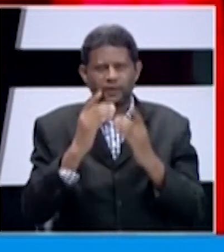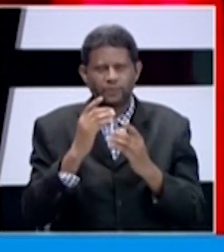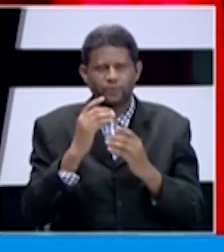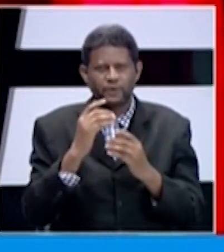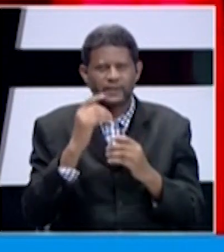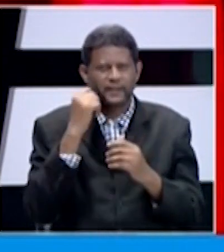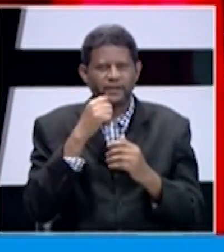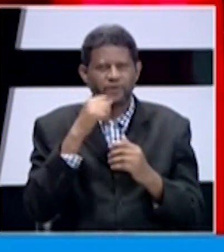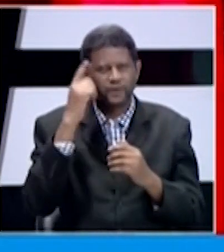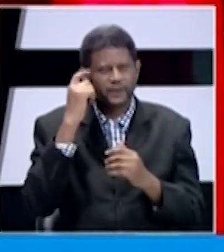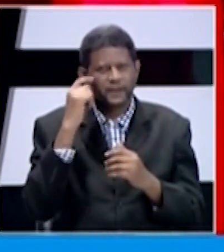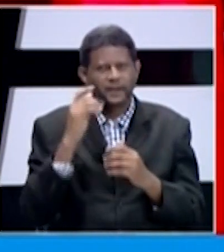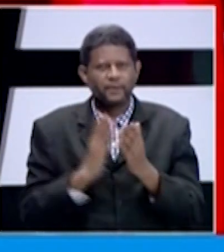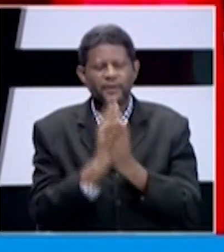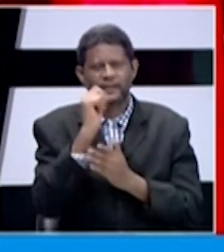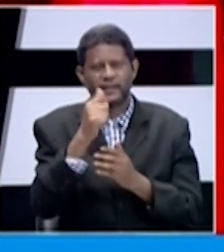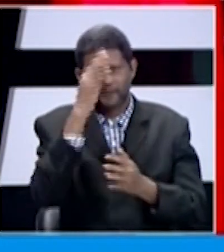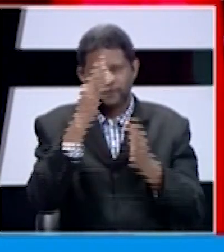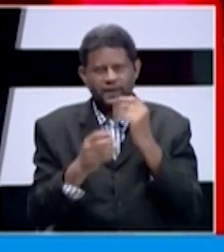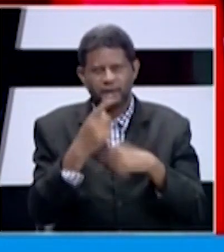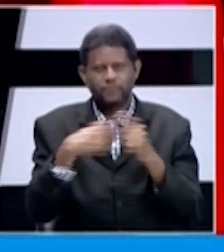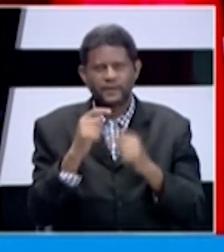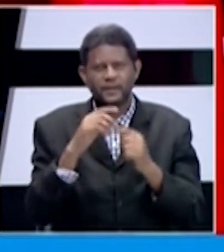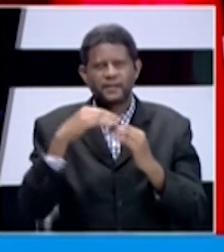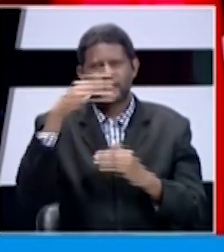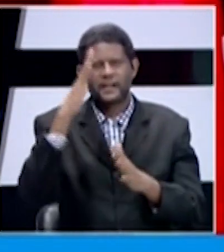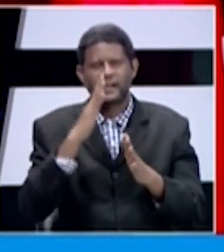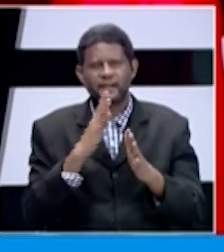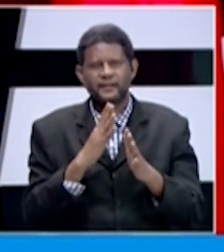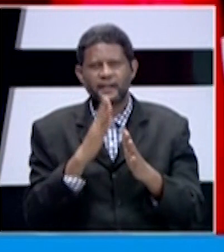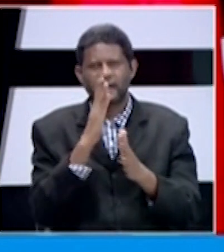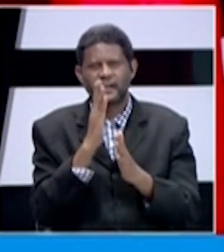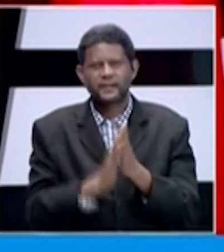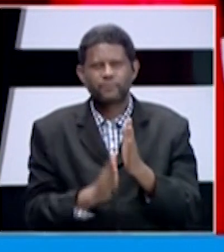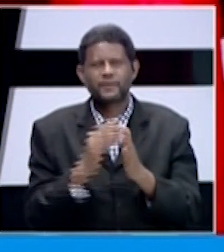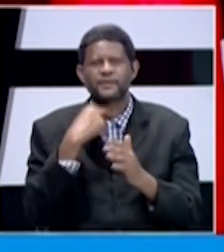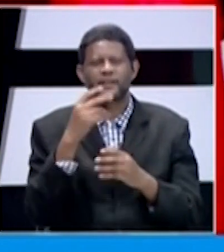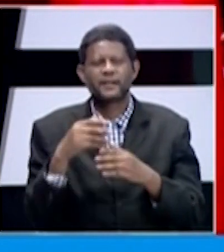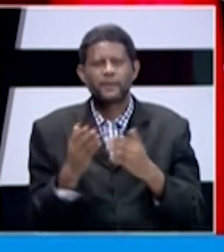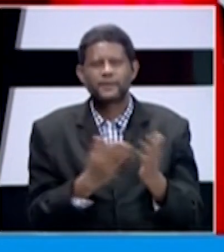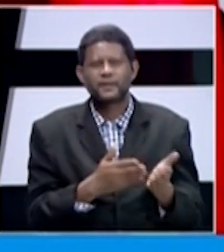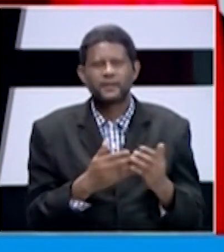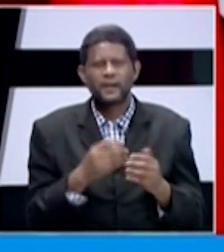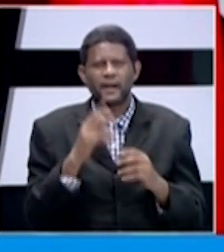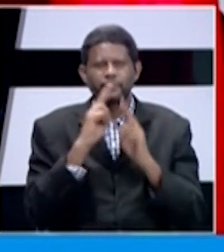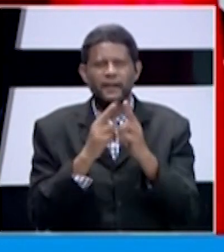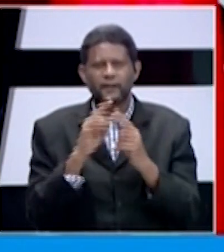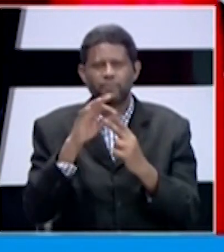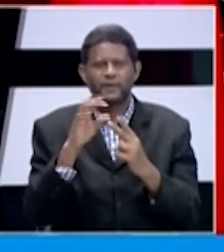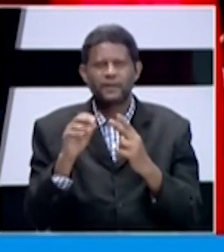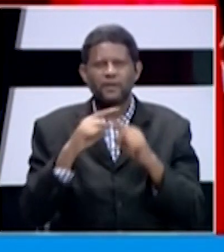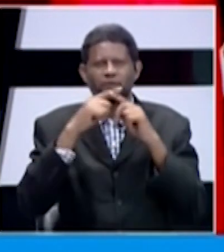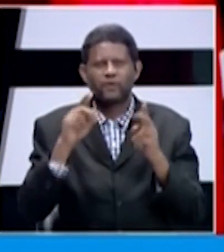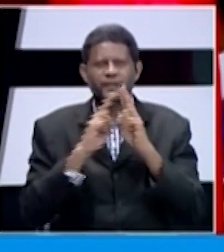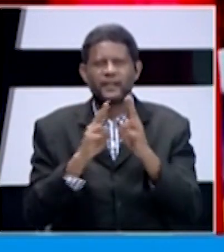تگراي مسل عرسو سانا مرغاص زلعله تراخن بدمص خن راغيسكن أبتاري خواه مرز أنا فولي تاري